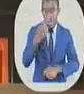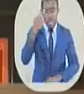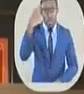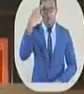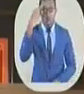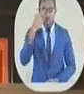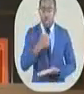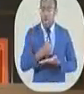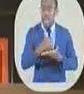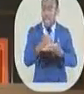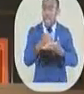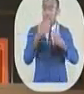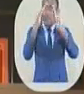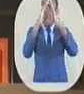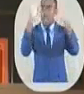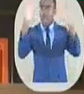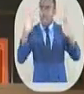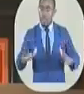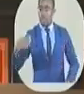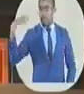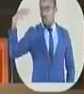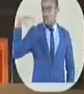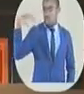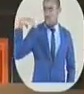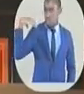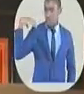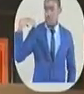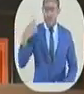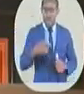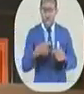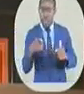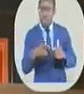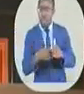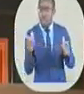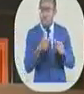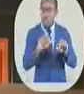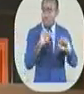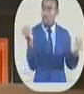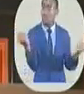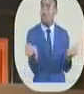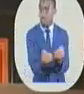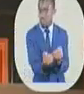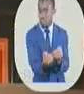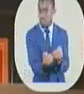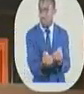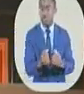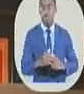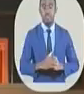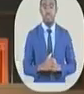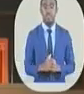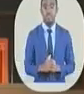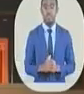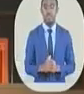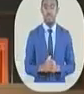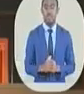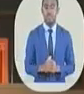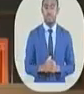pour compenser les pertes des petits propriétaires liés à la précédente mesure.